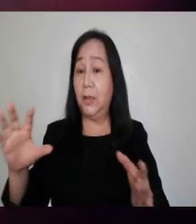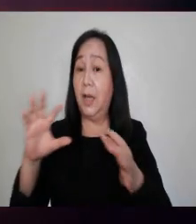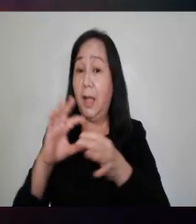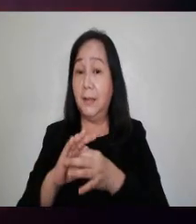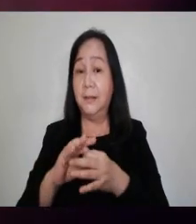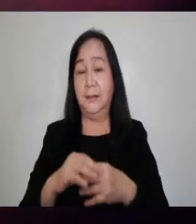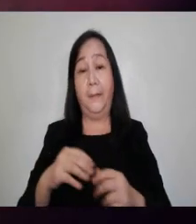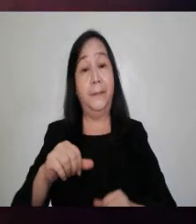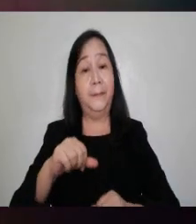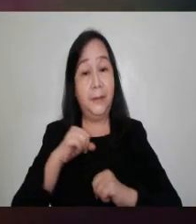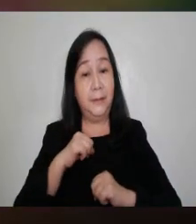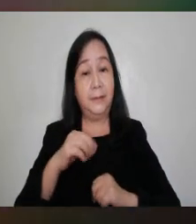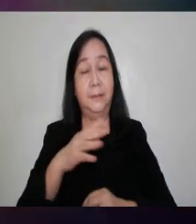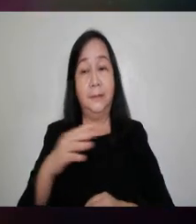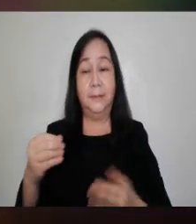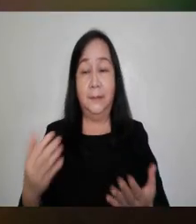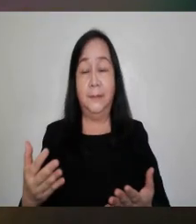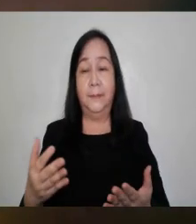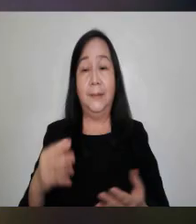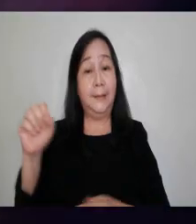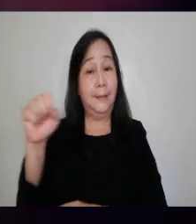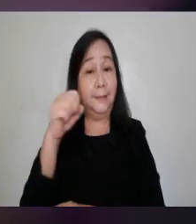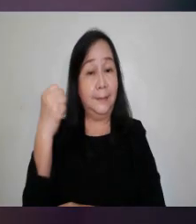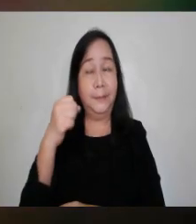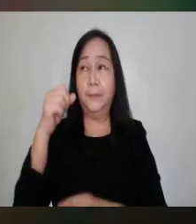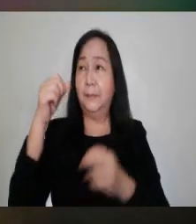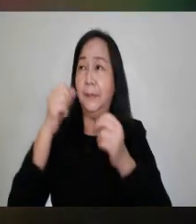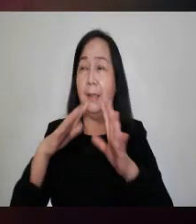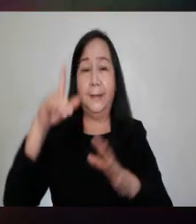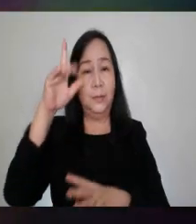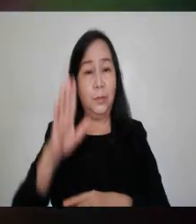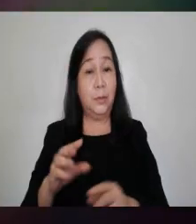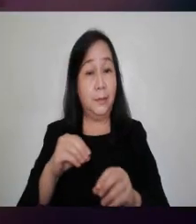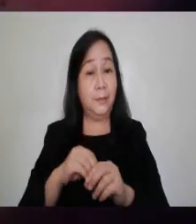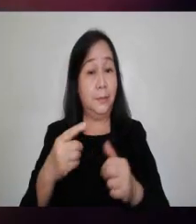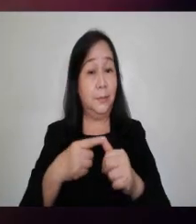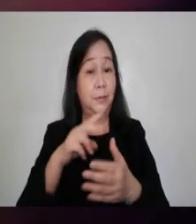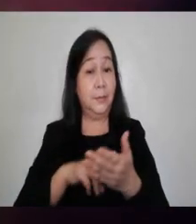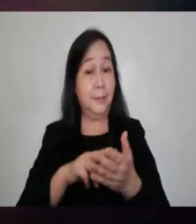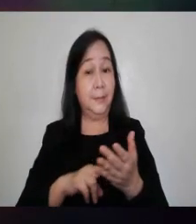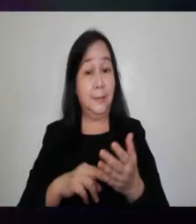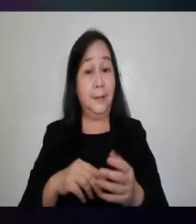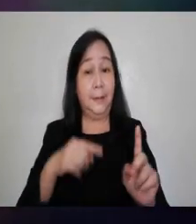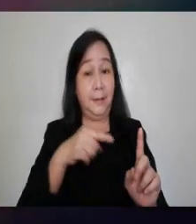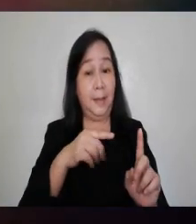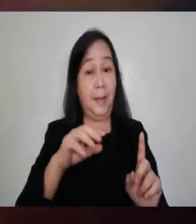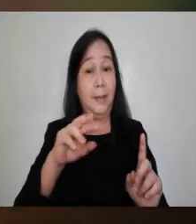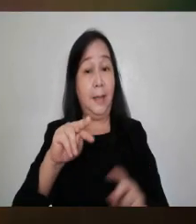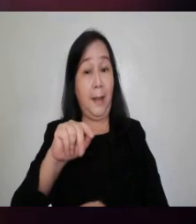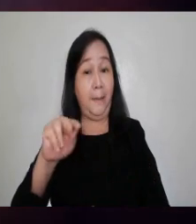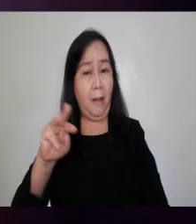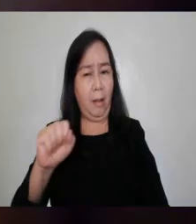makikita natin ang pag-uugnay ng kapalaluan at pagtanggi sa biyaya ng Diyos. Sa unang pagbasa, si